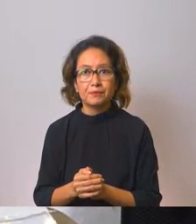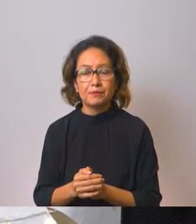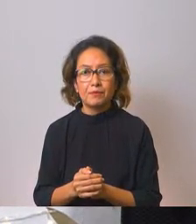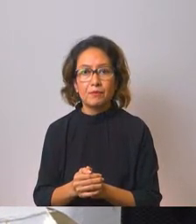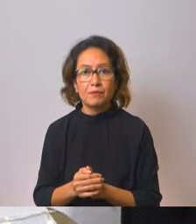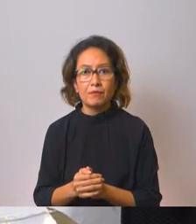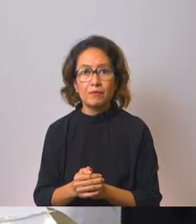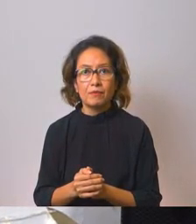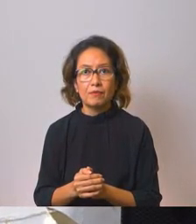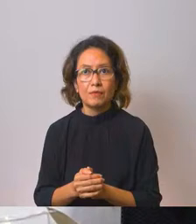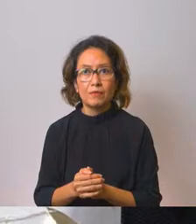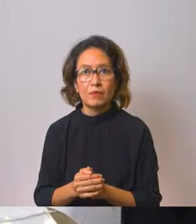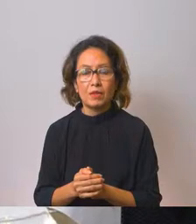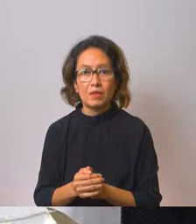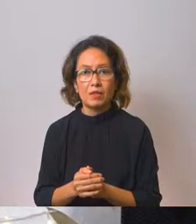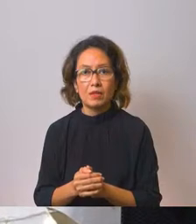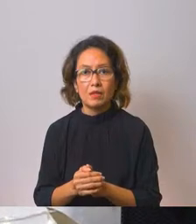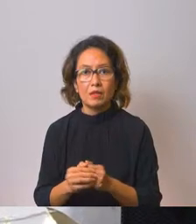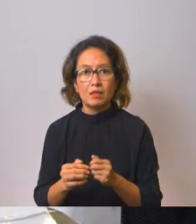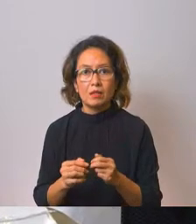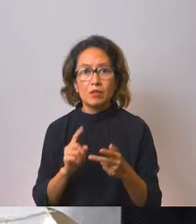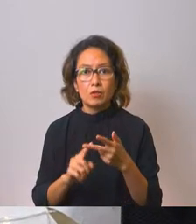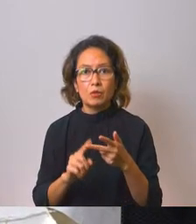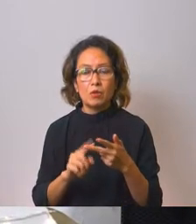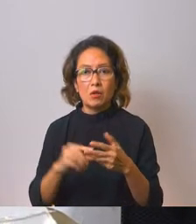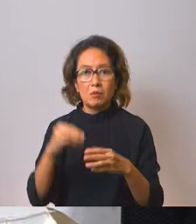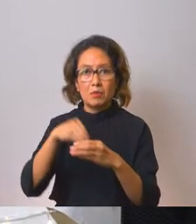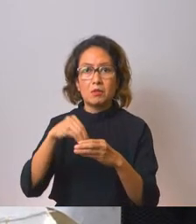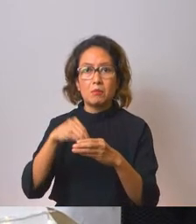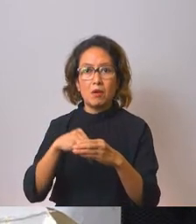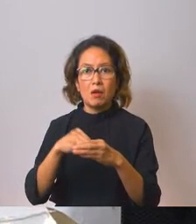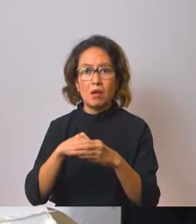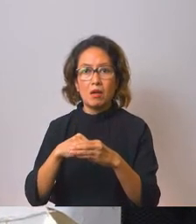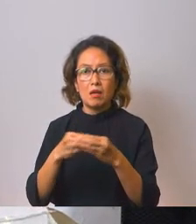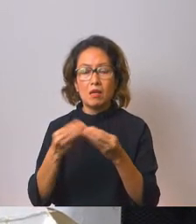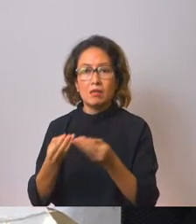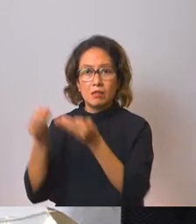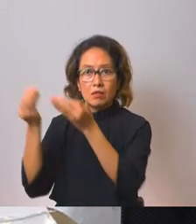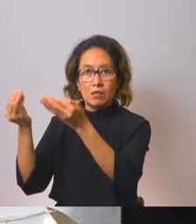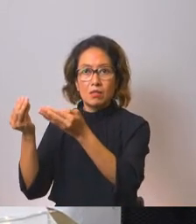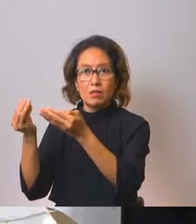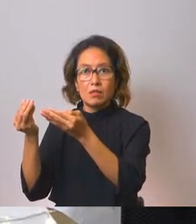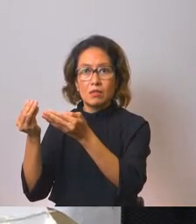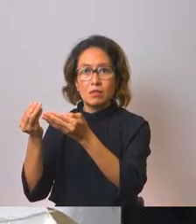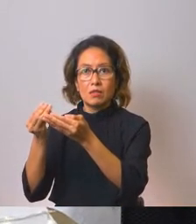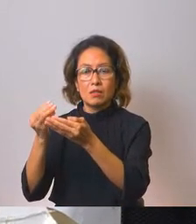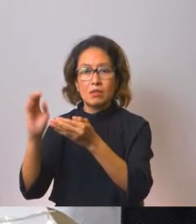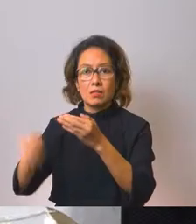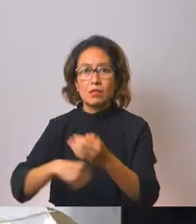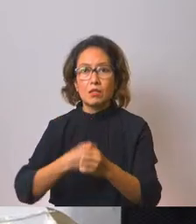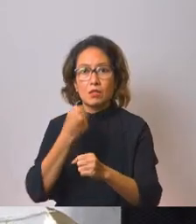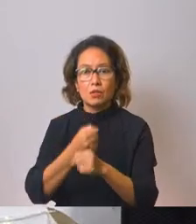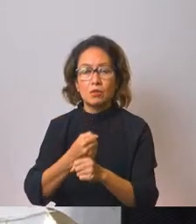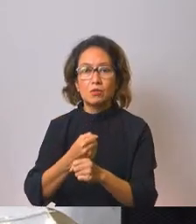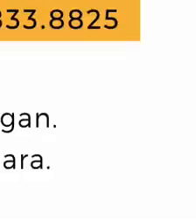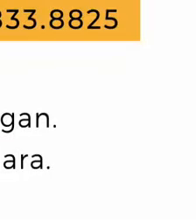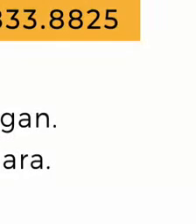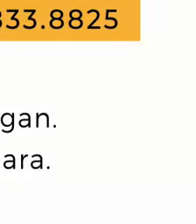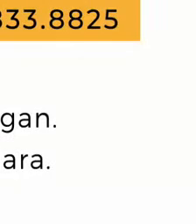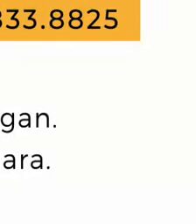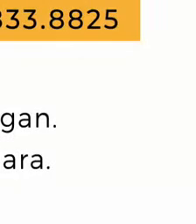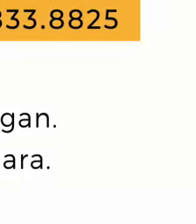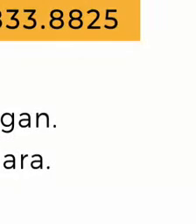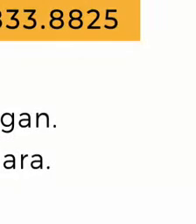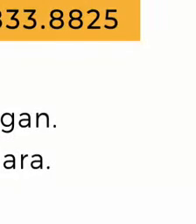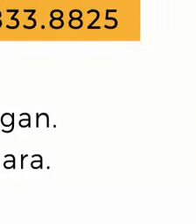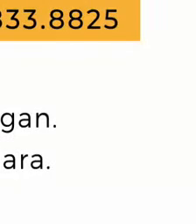Kedua, persembahan syukur akhir tahun atau PSAT bagi anggota